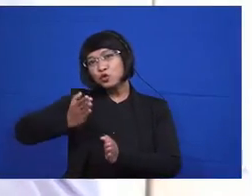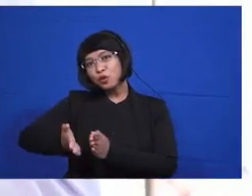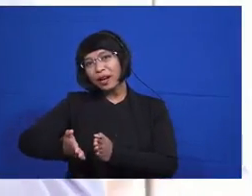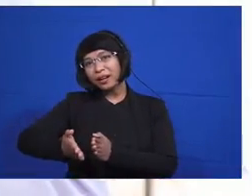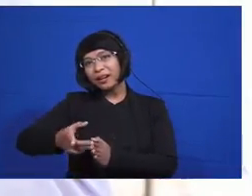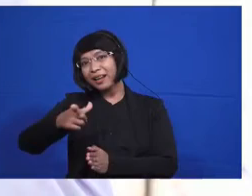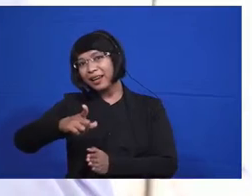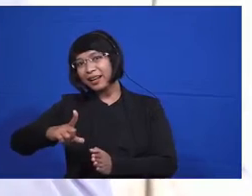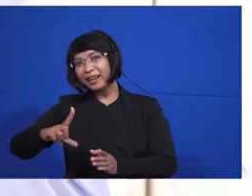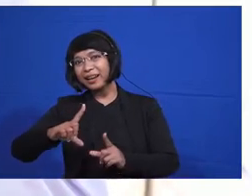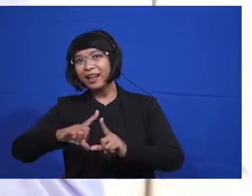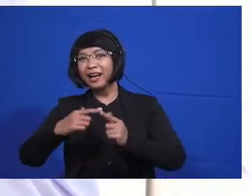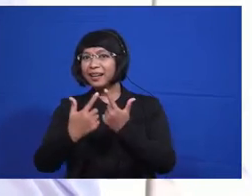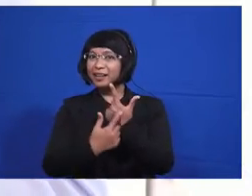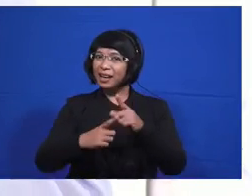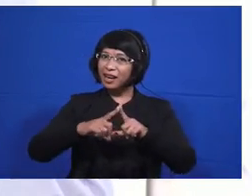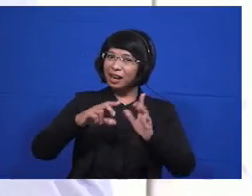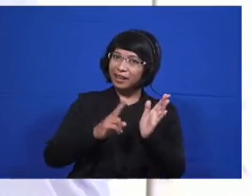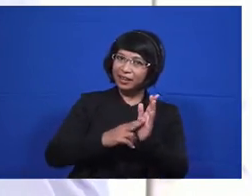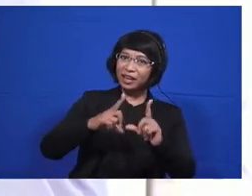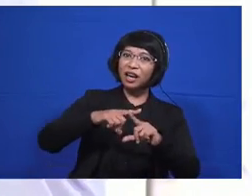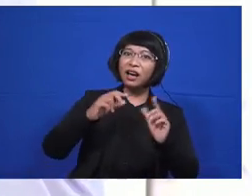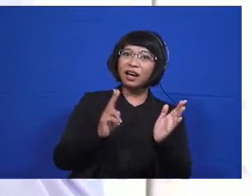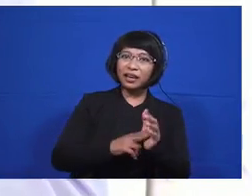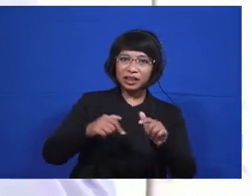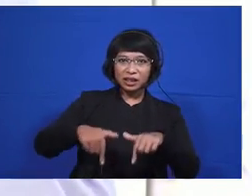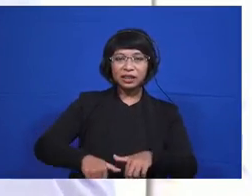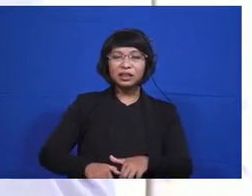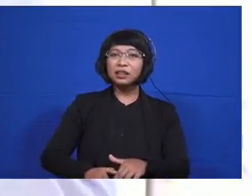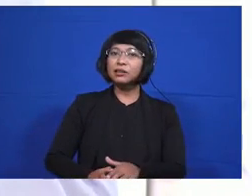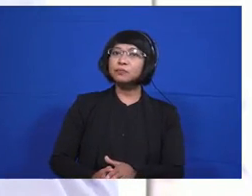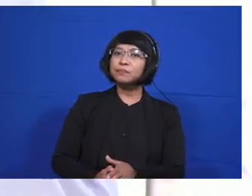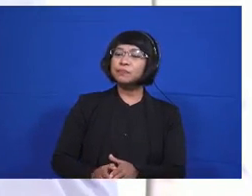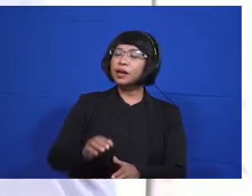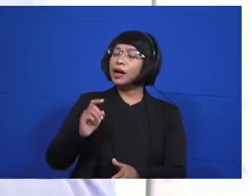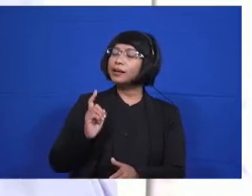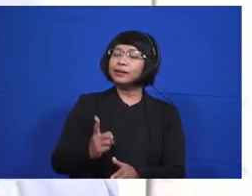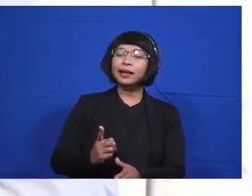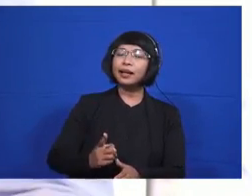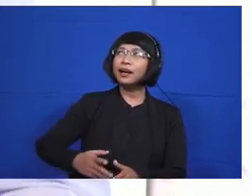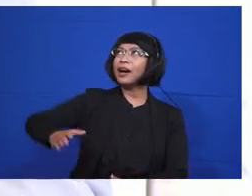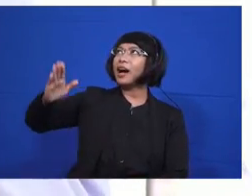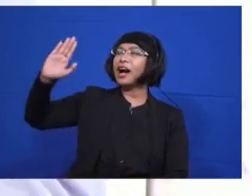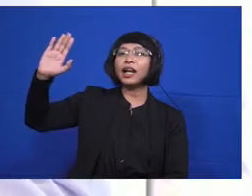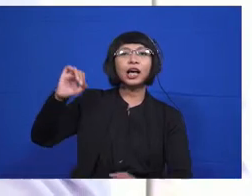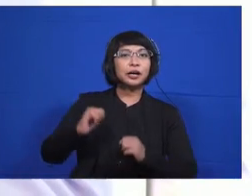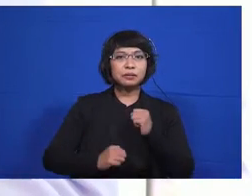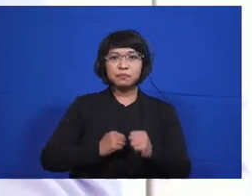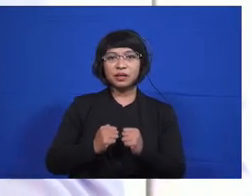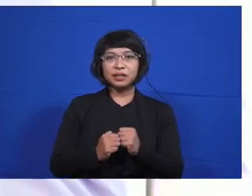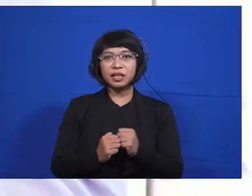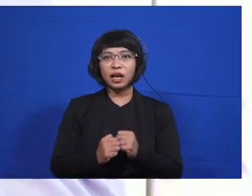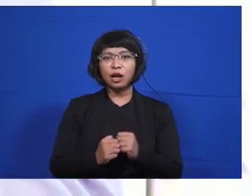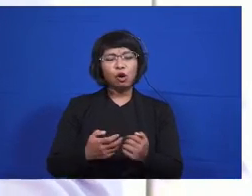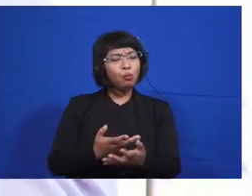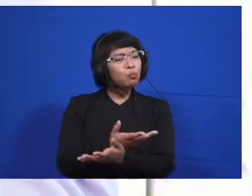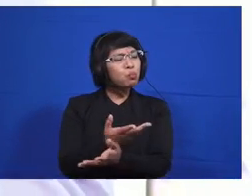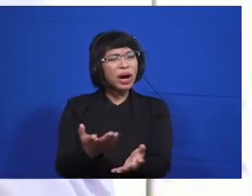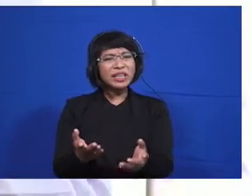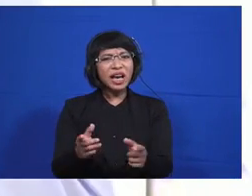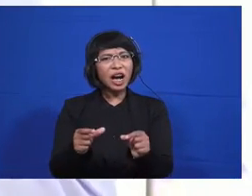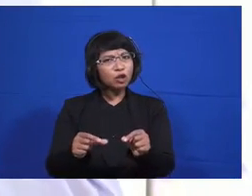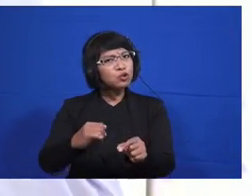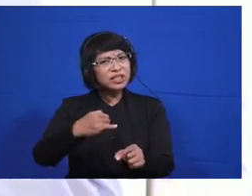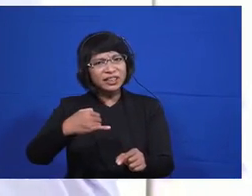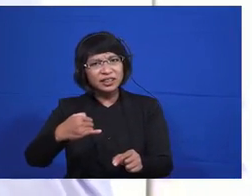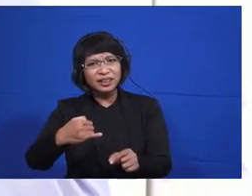pelayanan ini merupakan perutusan Allah sendiri, bahwa Allah yang berkarya, dan entah atau banyak atau sedikit orang yang merasakannya,